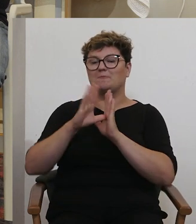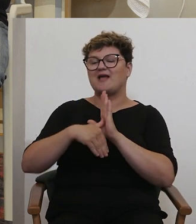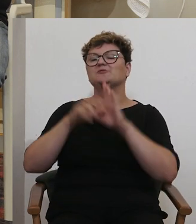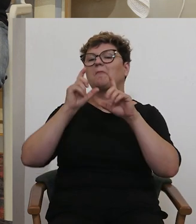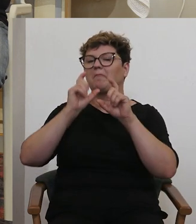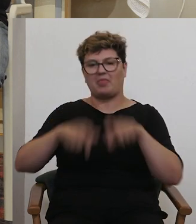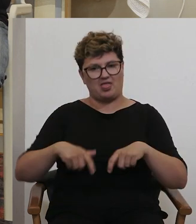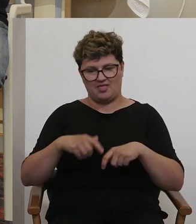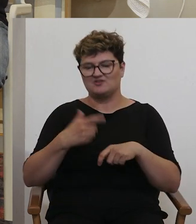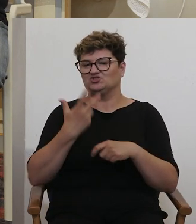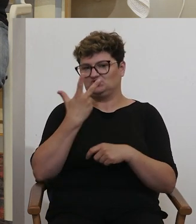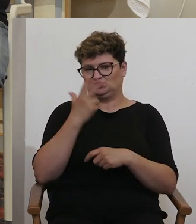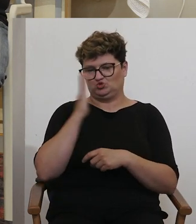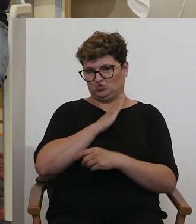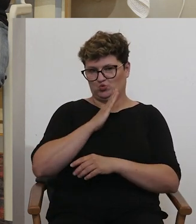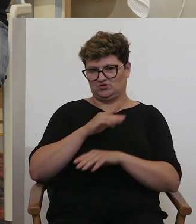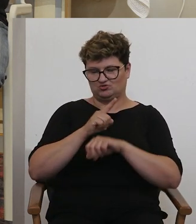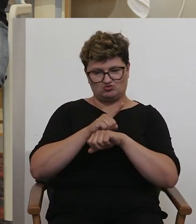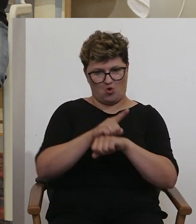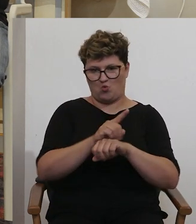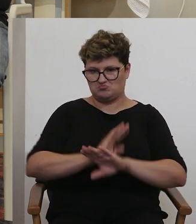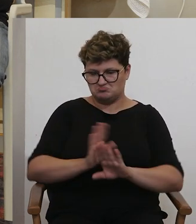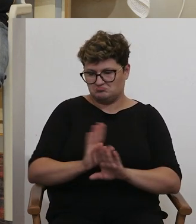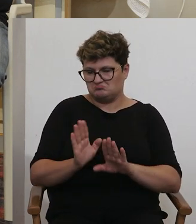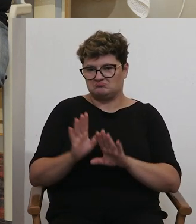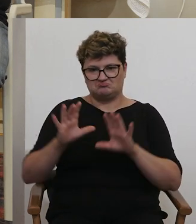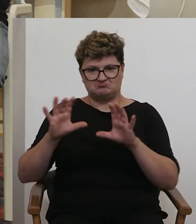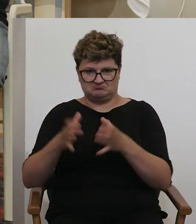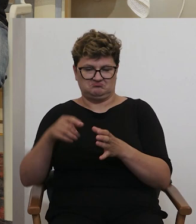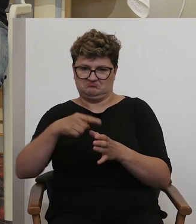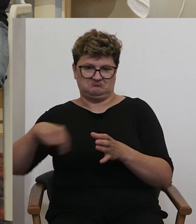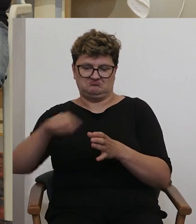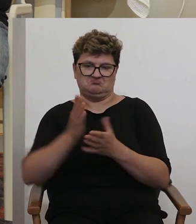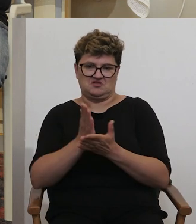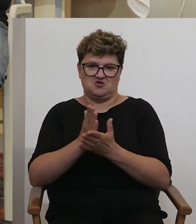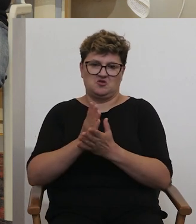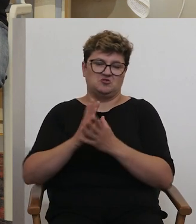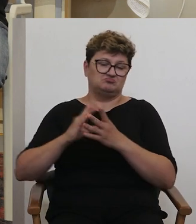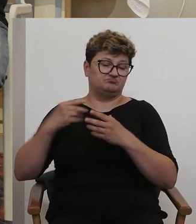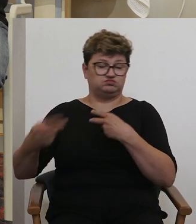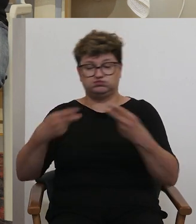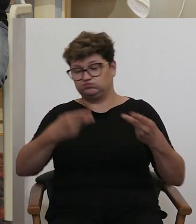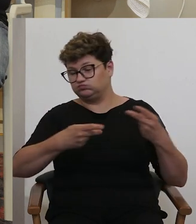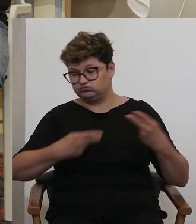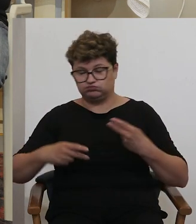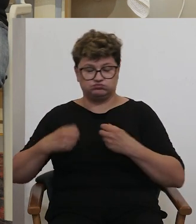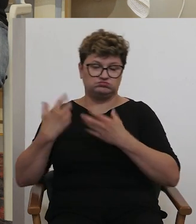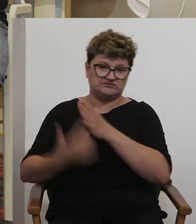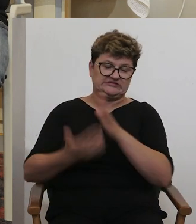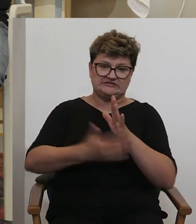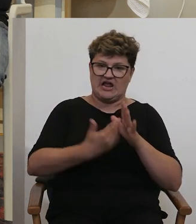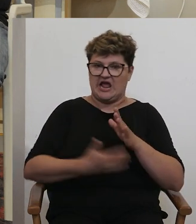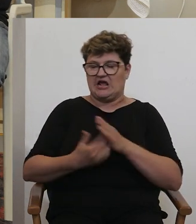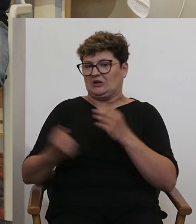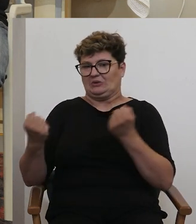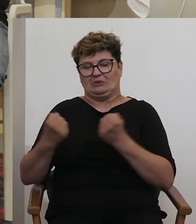czołgi brygady pancernej. Ta brygada właściwie została tutaj zdziesiątkowana, można